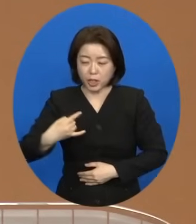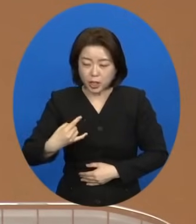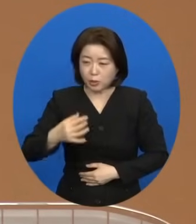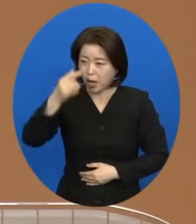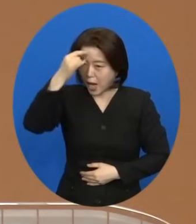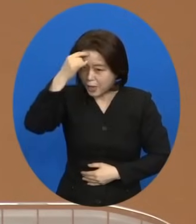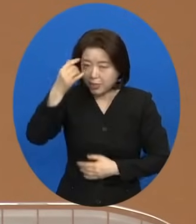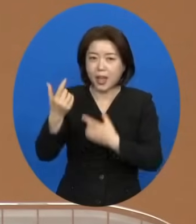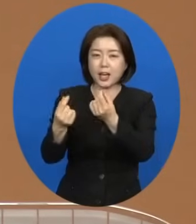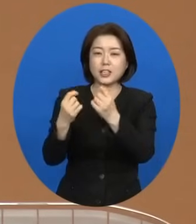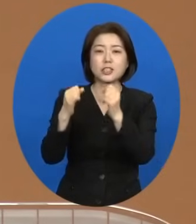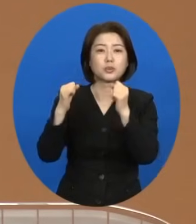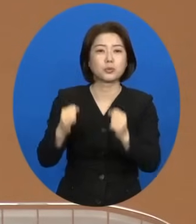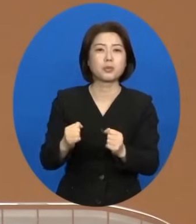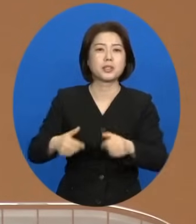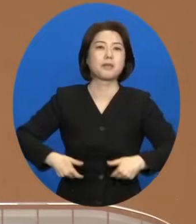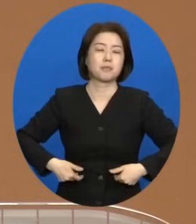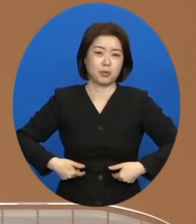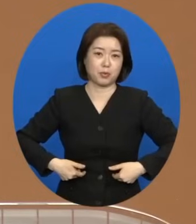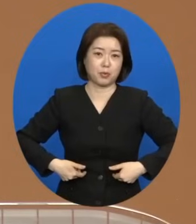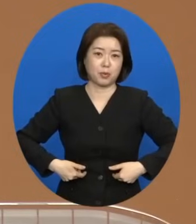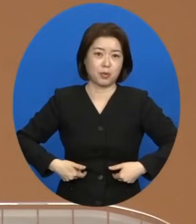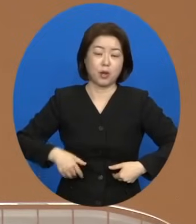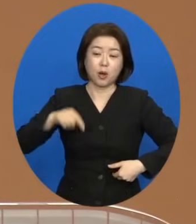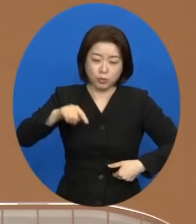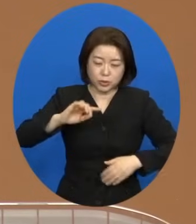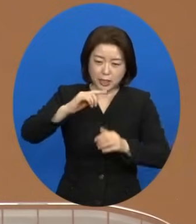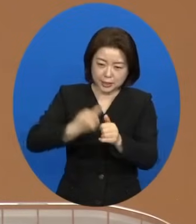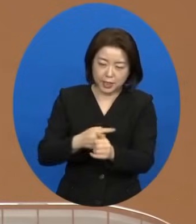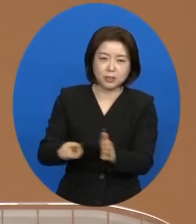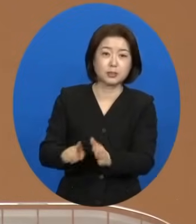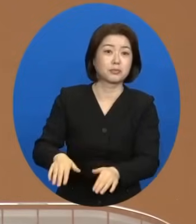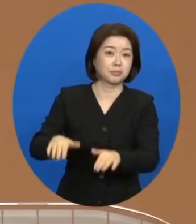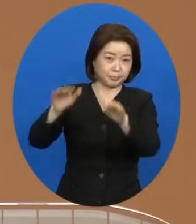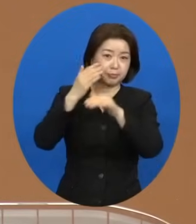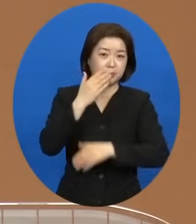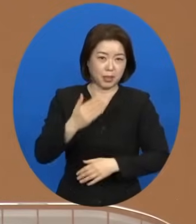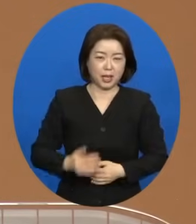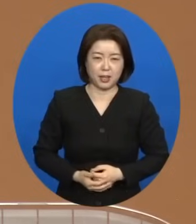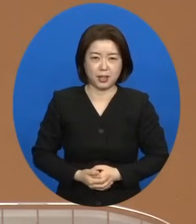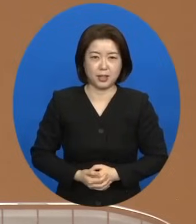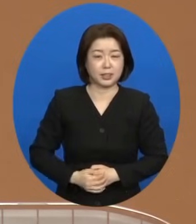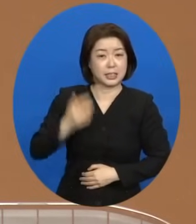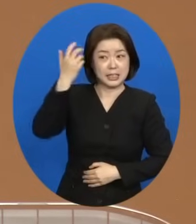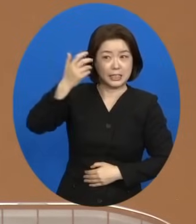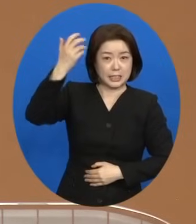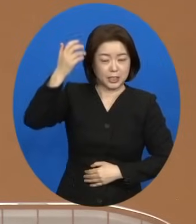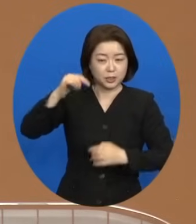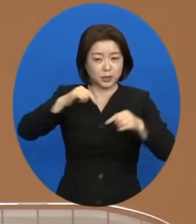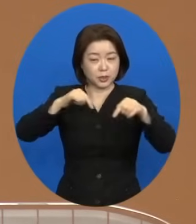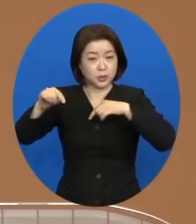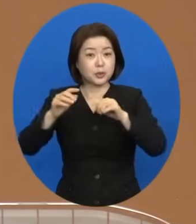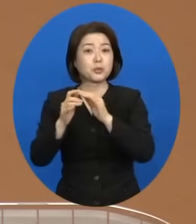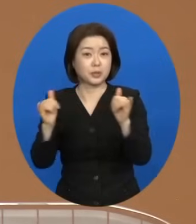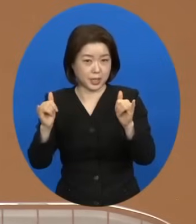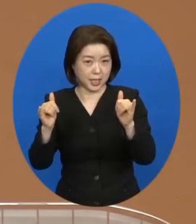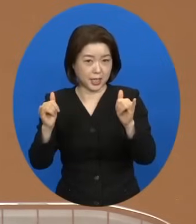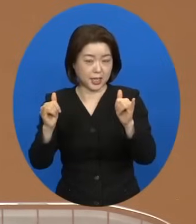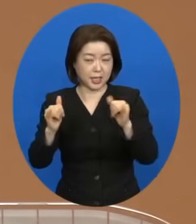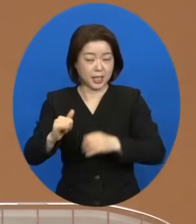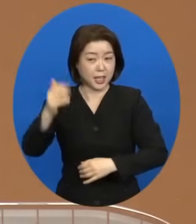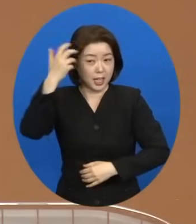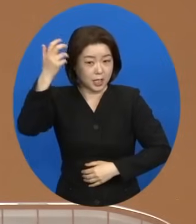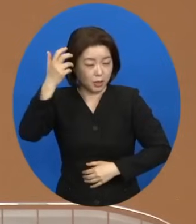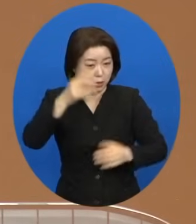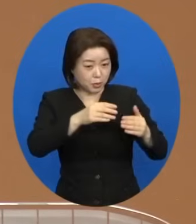우리가 또한 성장을 하게 되는 거예요 그거를 옛날에 우리 표현을 어떻게 썼냐면 영적 지도자 영적인 가이드를